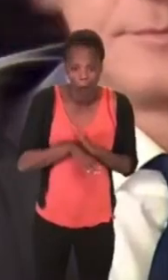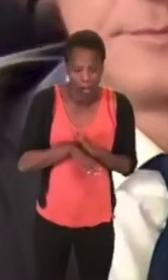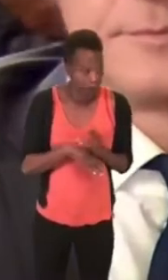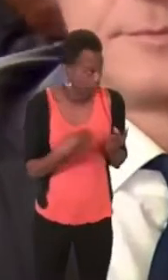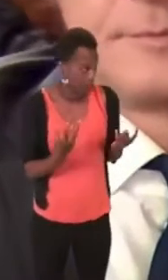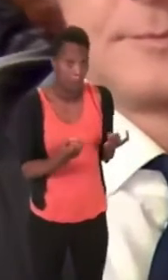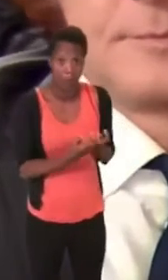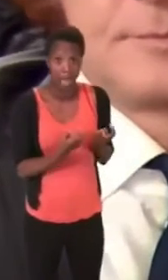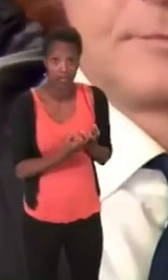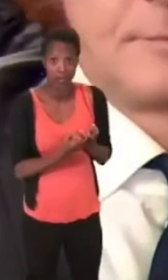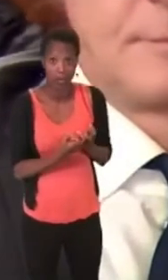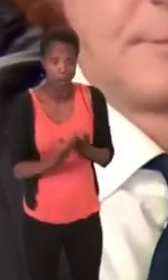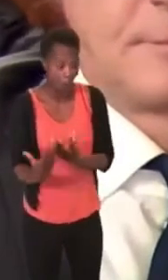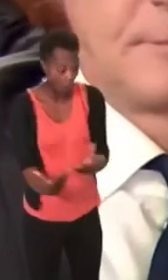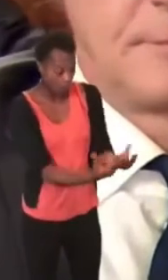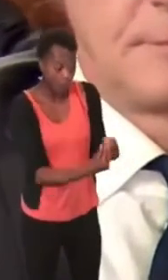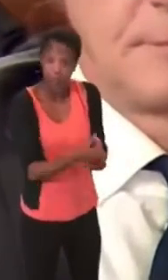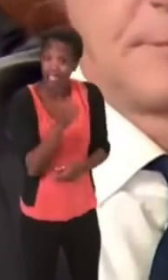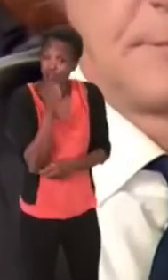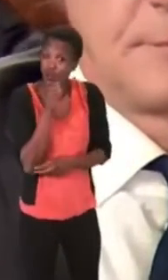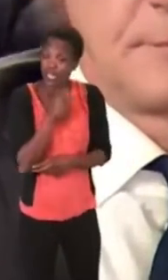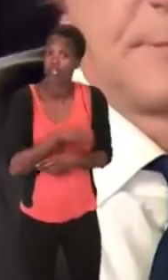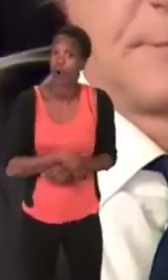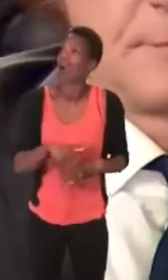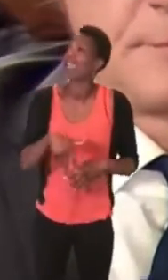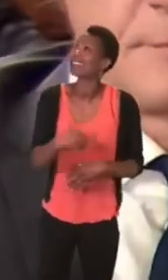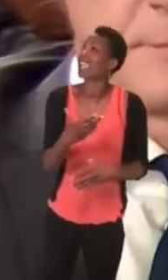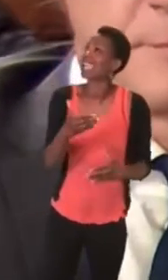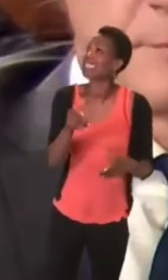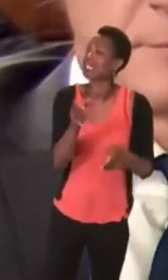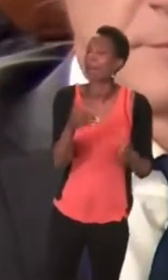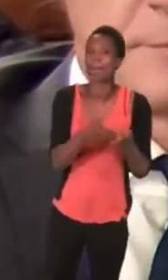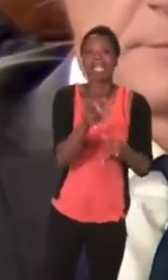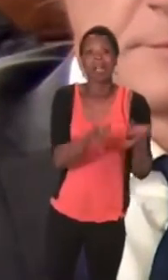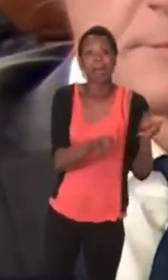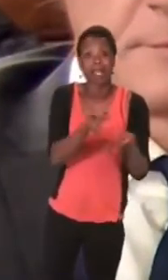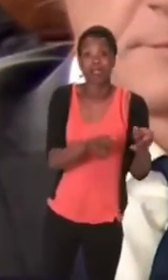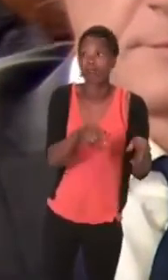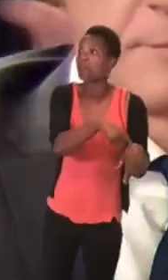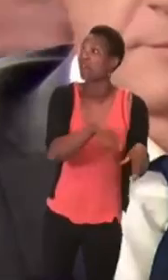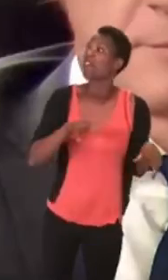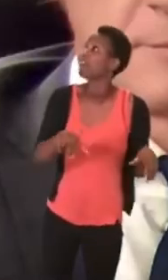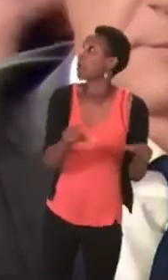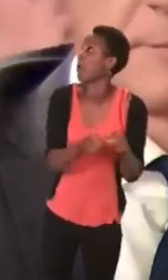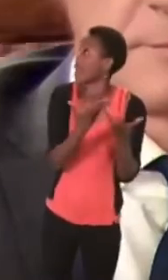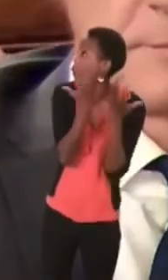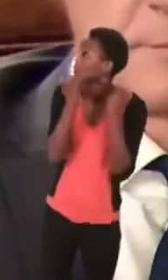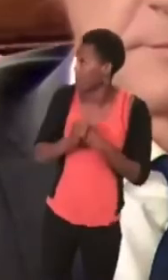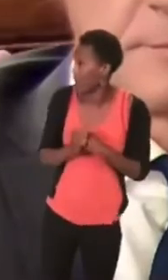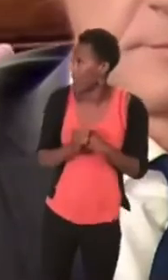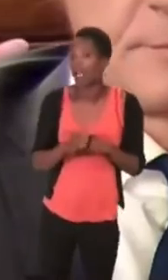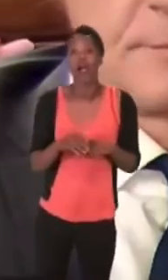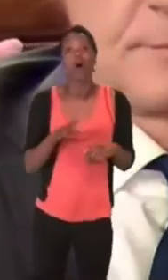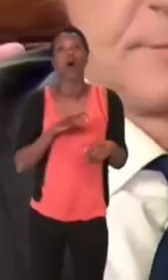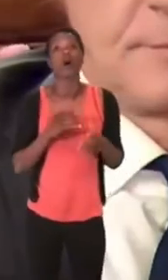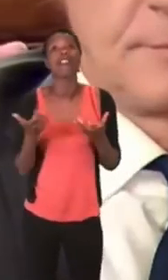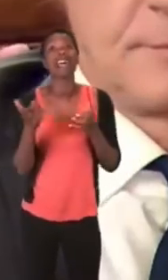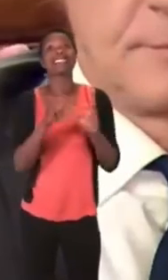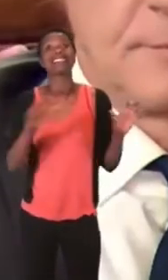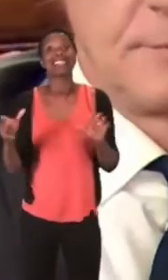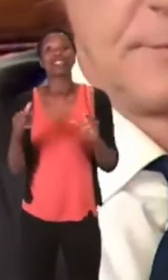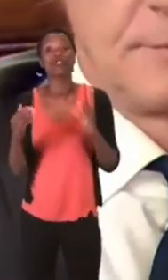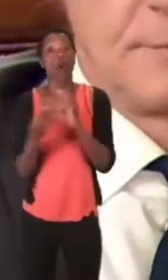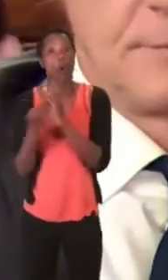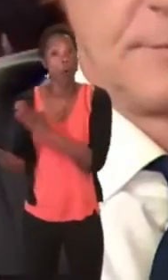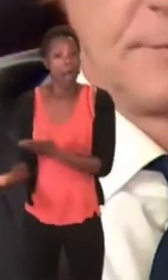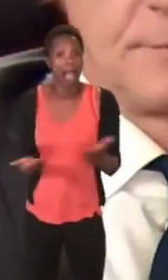pour les 13 000 personnes qui ont plus de 80 ans. Vous savez qu'il y a 700 repas qui sont livrés. On n'a aucune espèce d'idée de ce que vous allez faire pour les